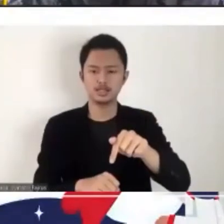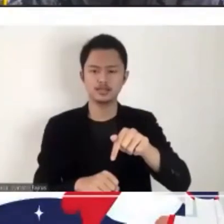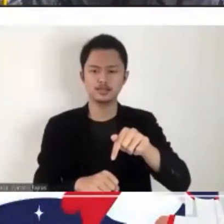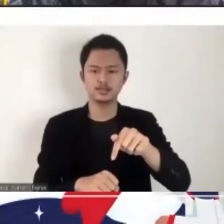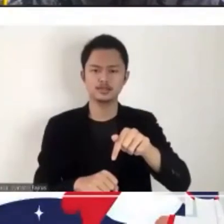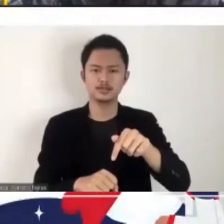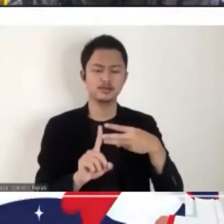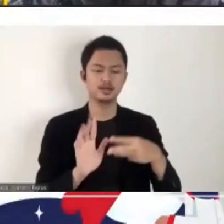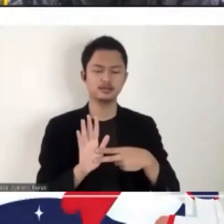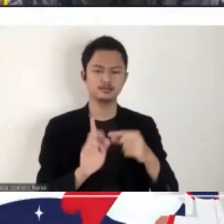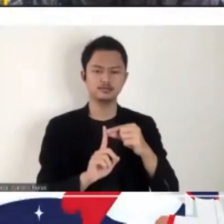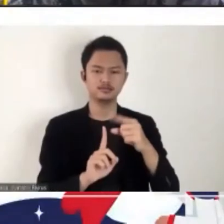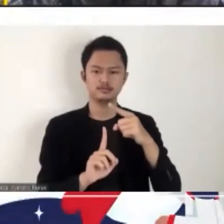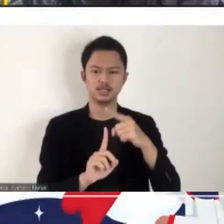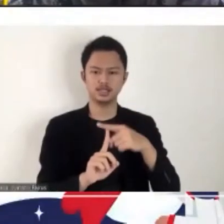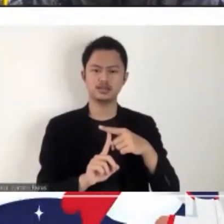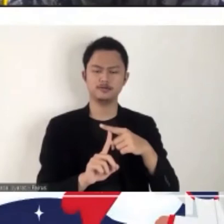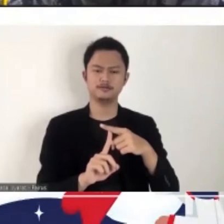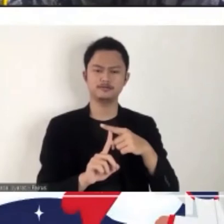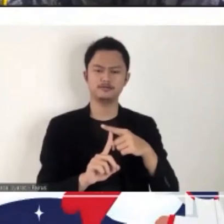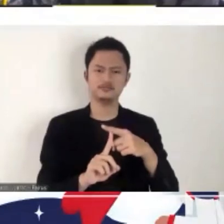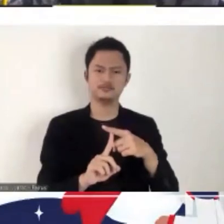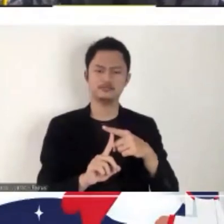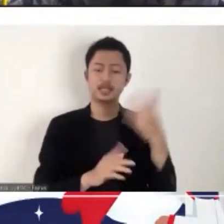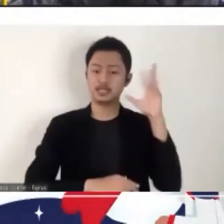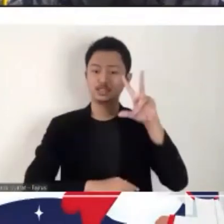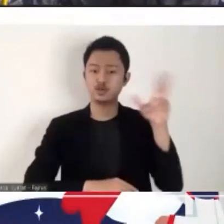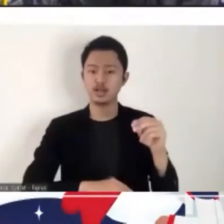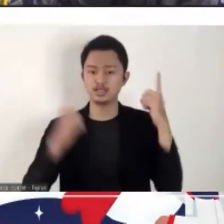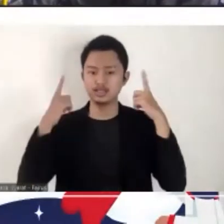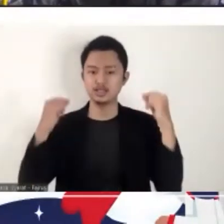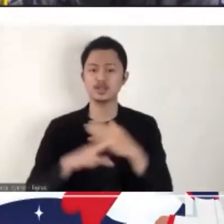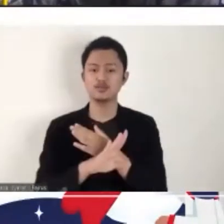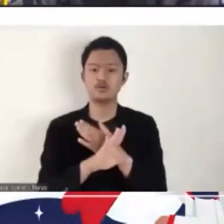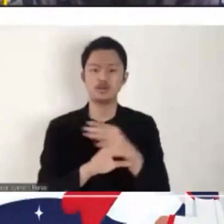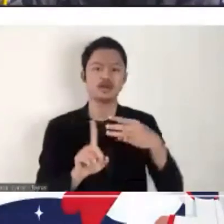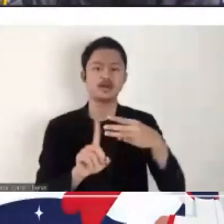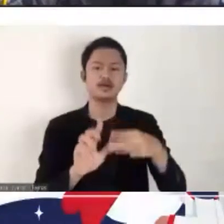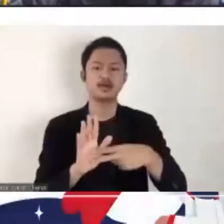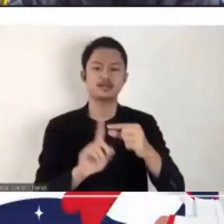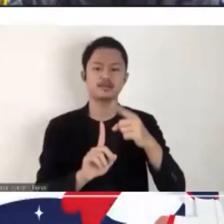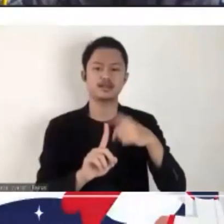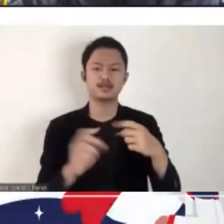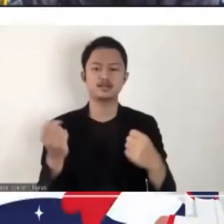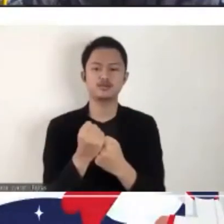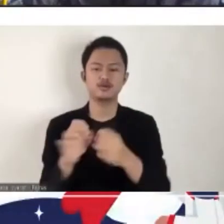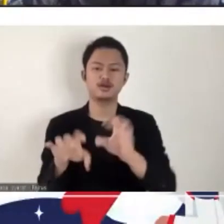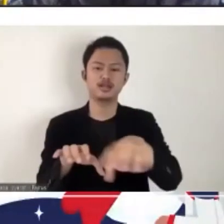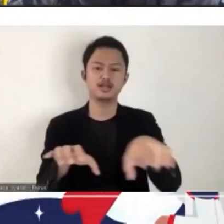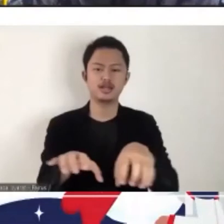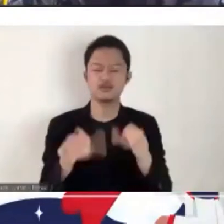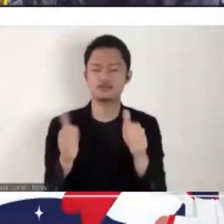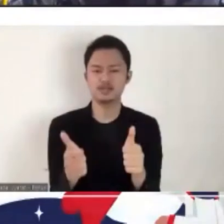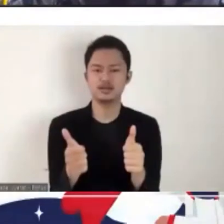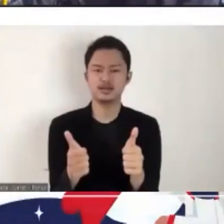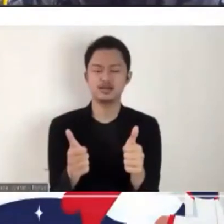BNPT yang tadi dibuat sama invite dari di Jabar dan Jatim bisa didorong oleh BNPT akan bisa didukung di tingkat daerah dan